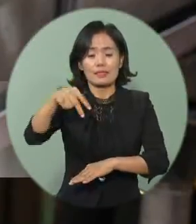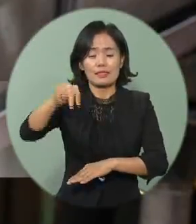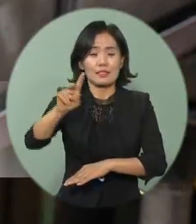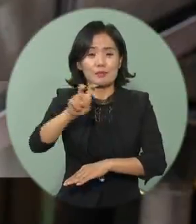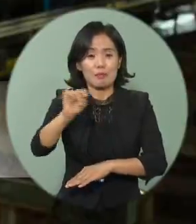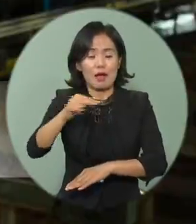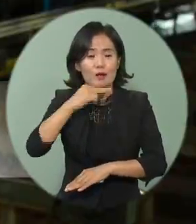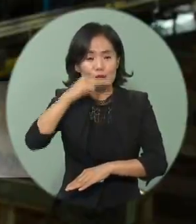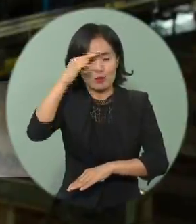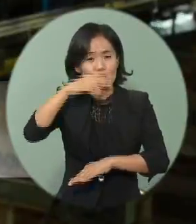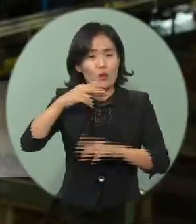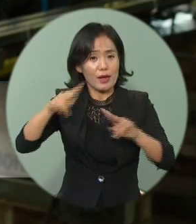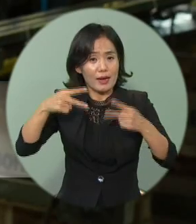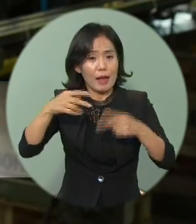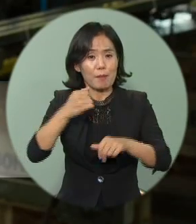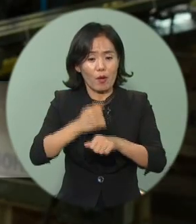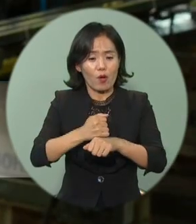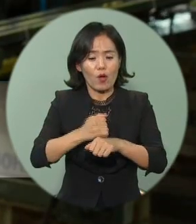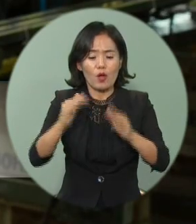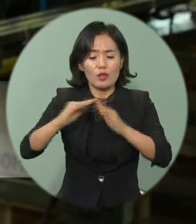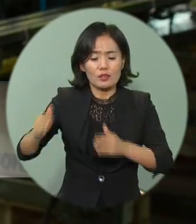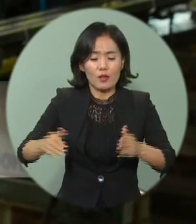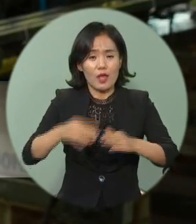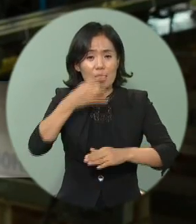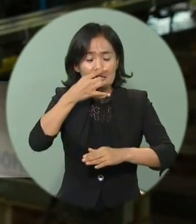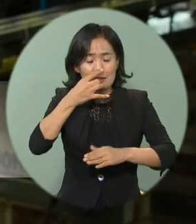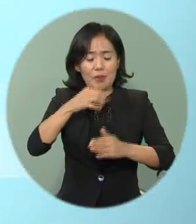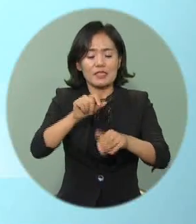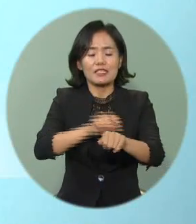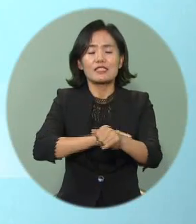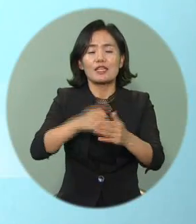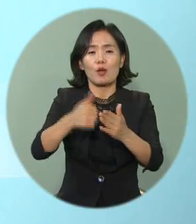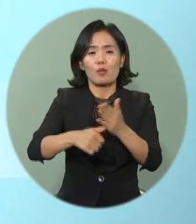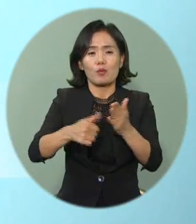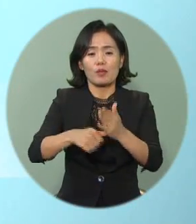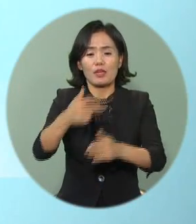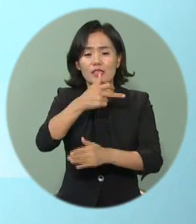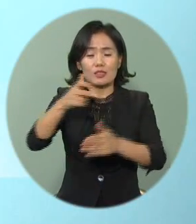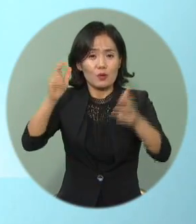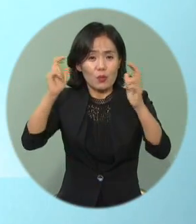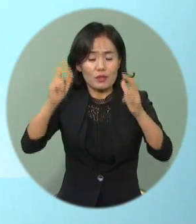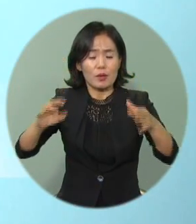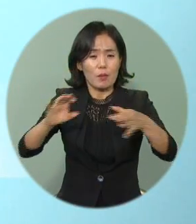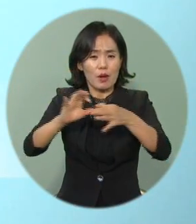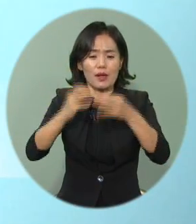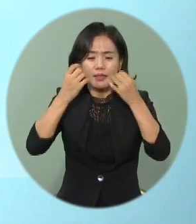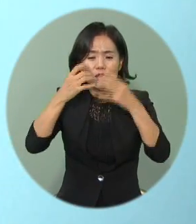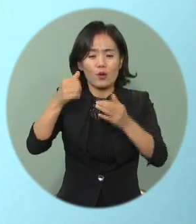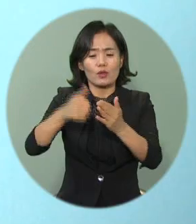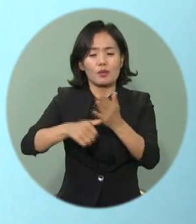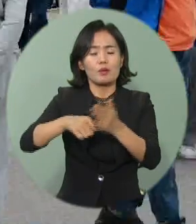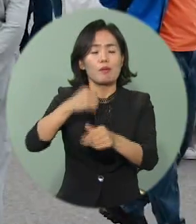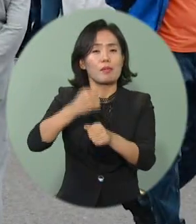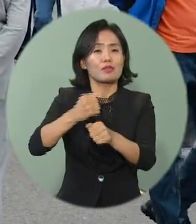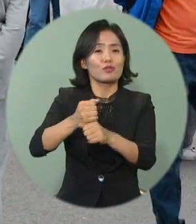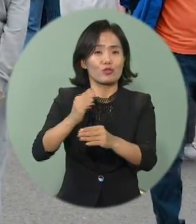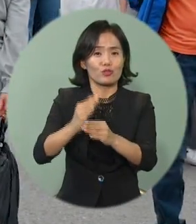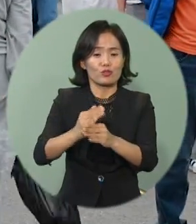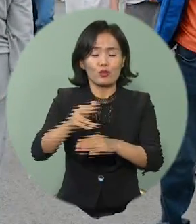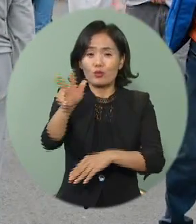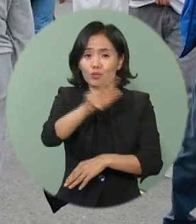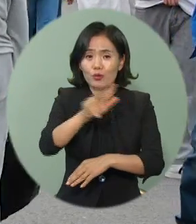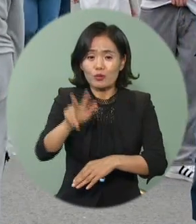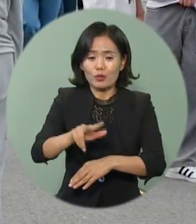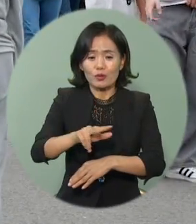라면, 해남 마늘과 전남 쌀 등 전남산 농수산물이 대형 업체와 손잡고 메뉴를 개발하고 있습니다.